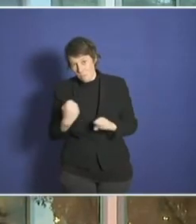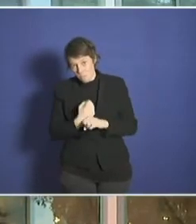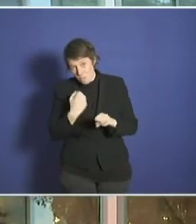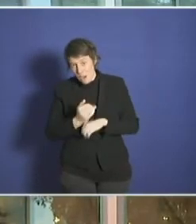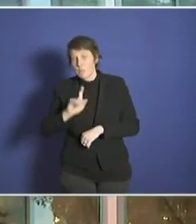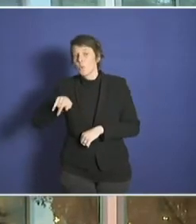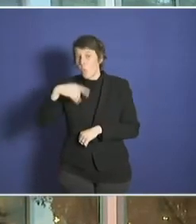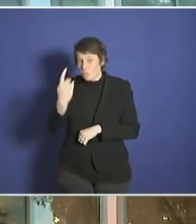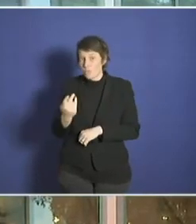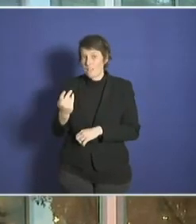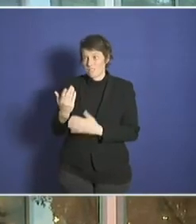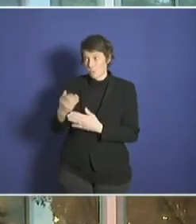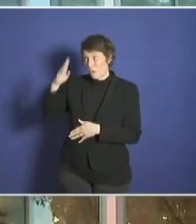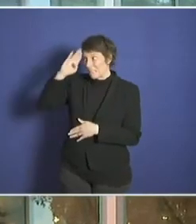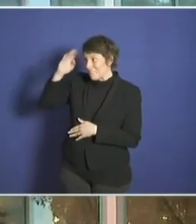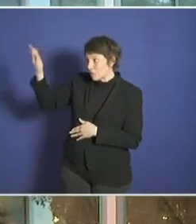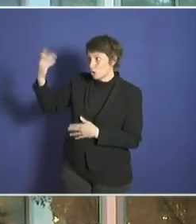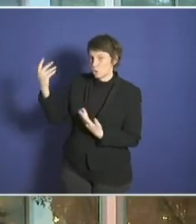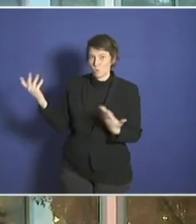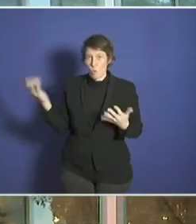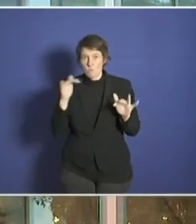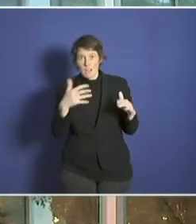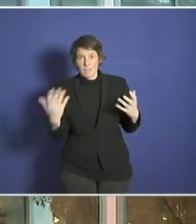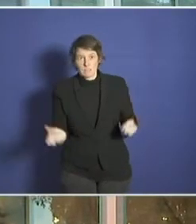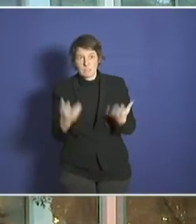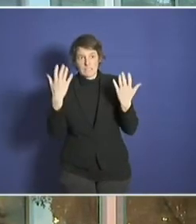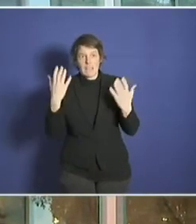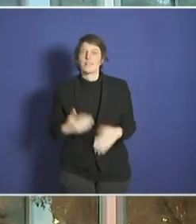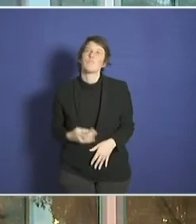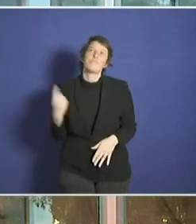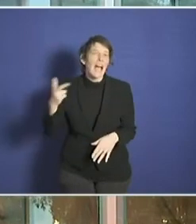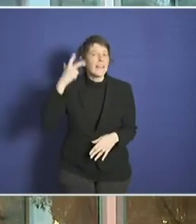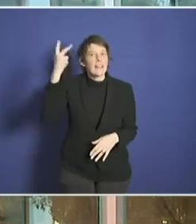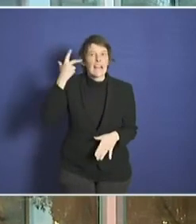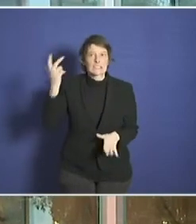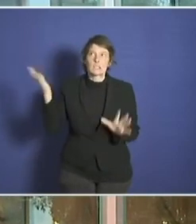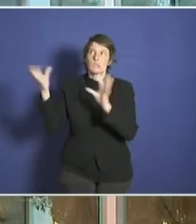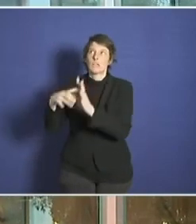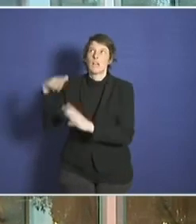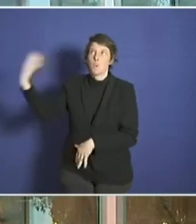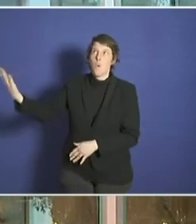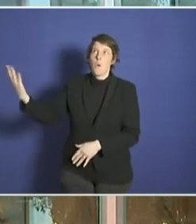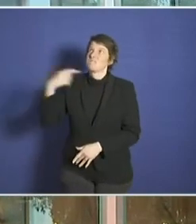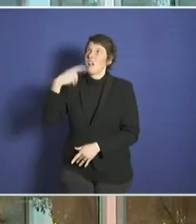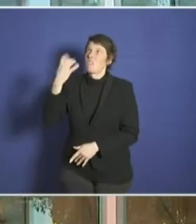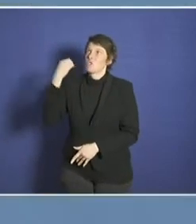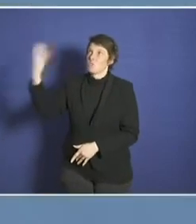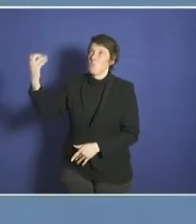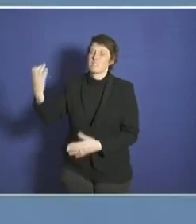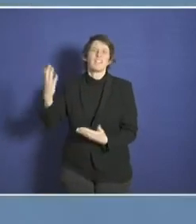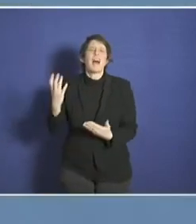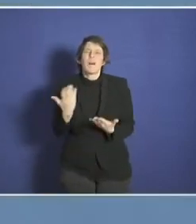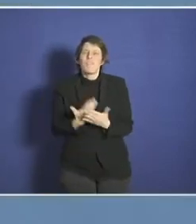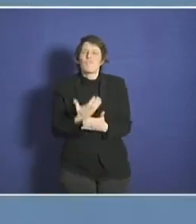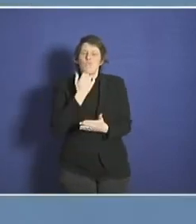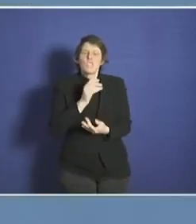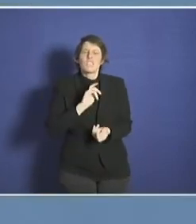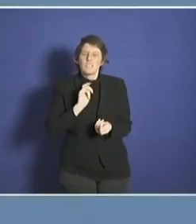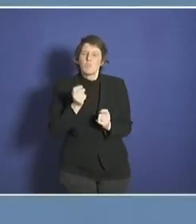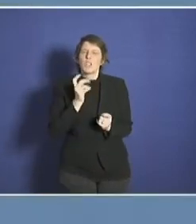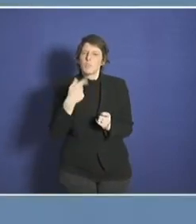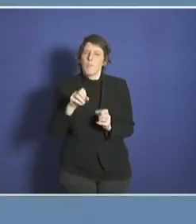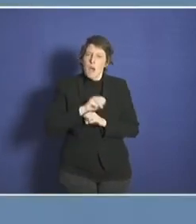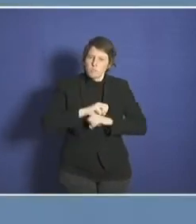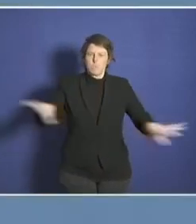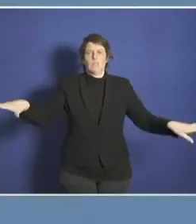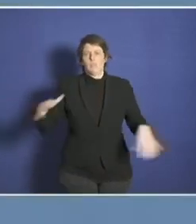das irische oder ich werde es jetzt nicht auf eine Nation festlegen, dass diese Mutation sich hier auch stärker ausbreitet. So,